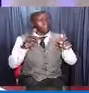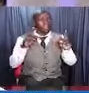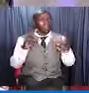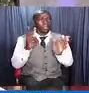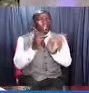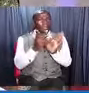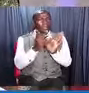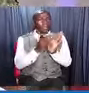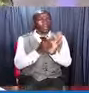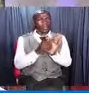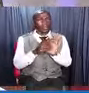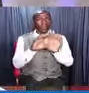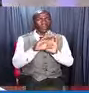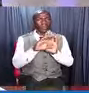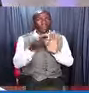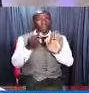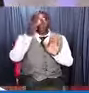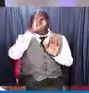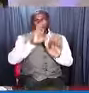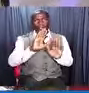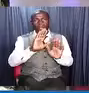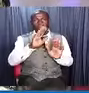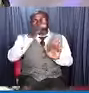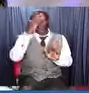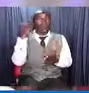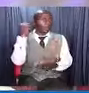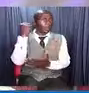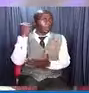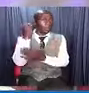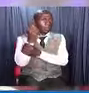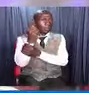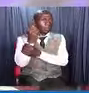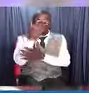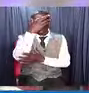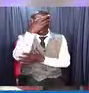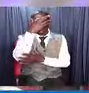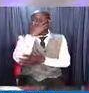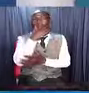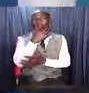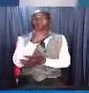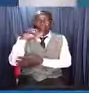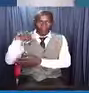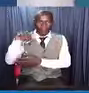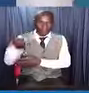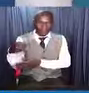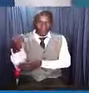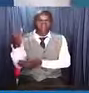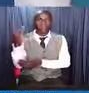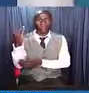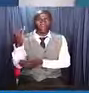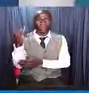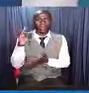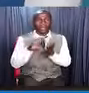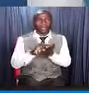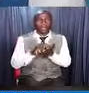from sin. He called the command of God. Mungu wa Ibrahim. The God of Abraham. Na wa Isaka. And Isaac. Na wa Jacob. And Jacob.